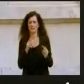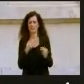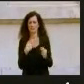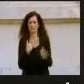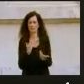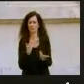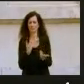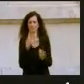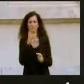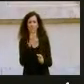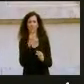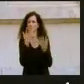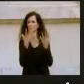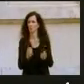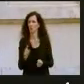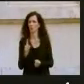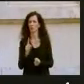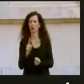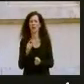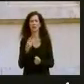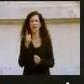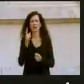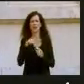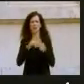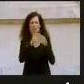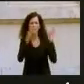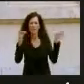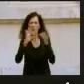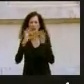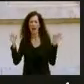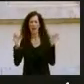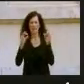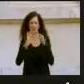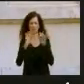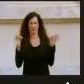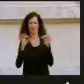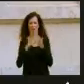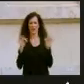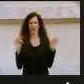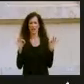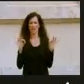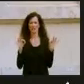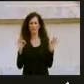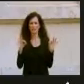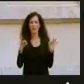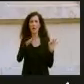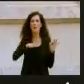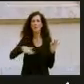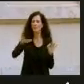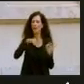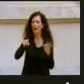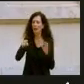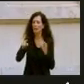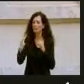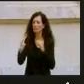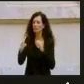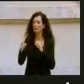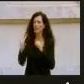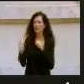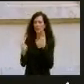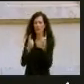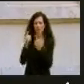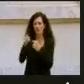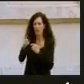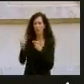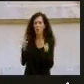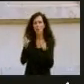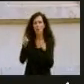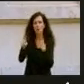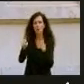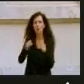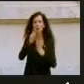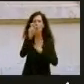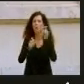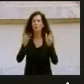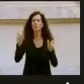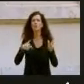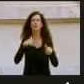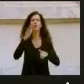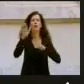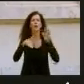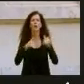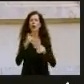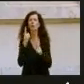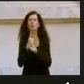in quelle piazze c'erano molte persone che chiedevano lavoro e certezze allora lei ha fatto un piano adesso ha